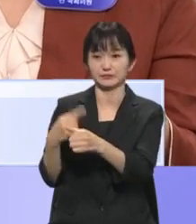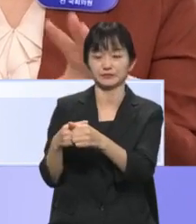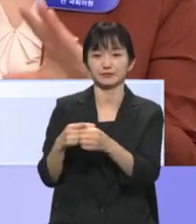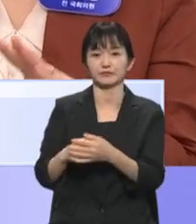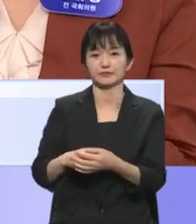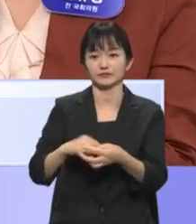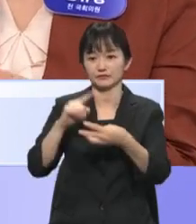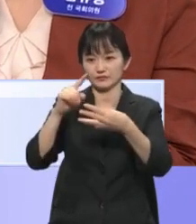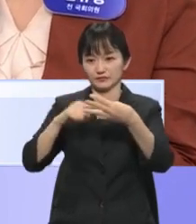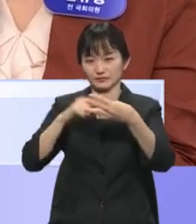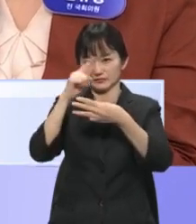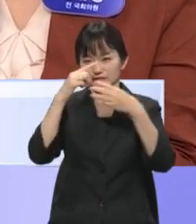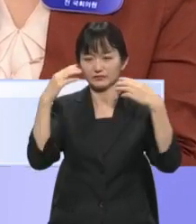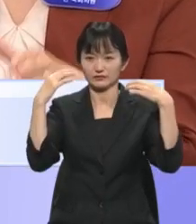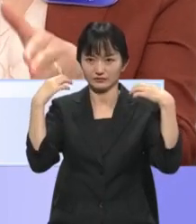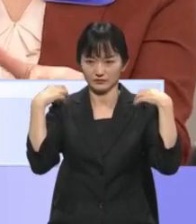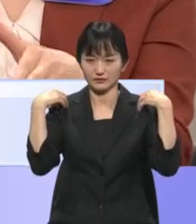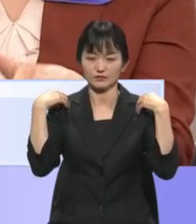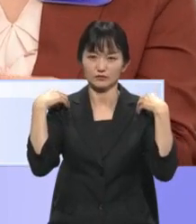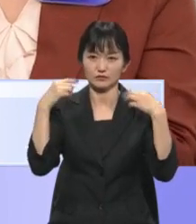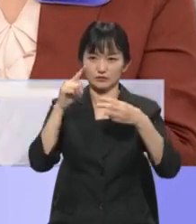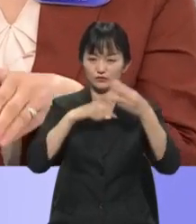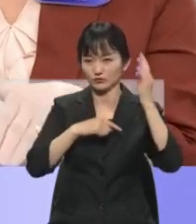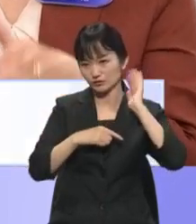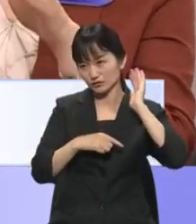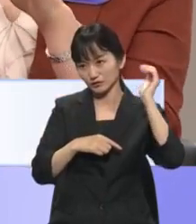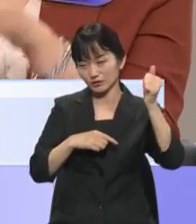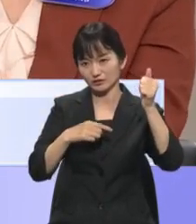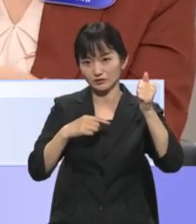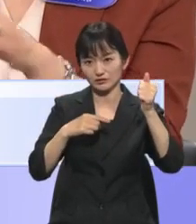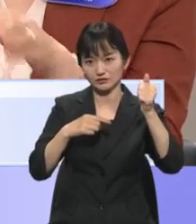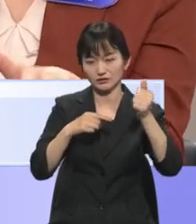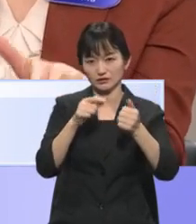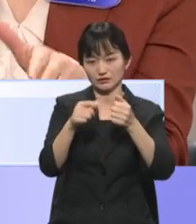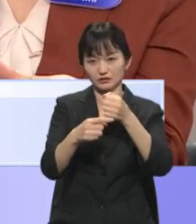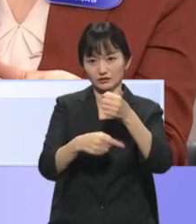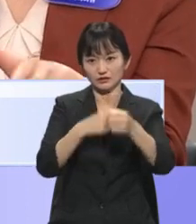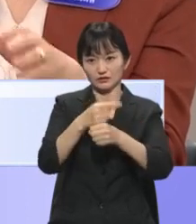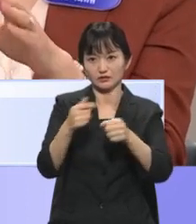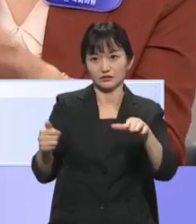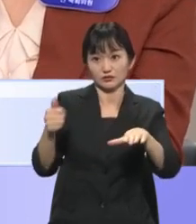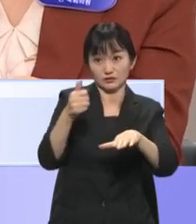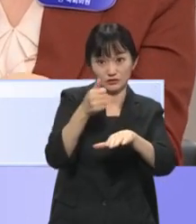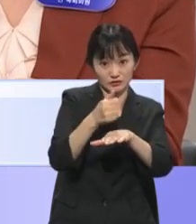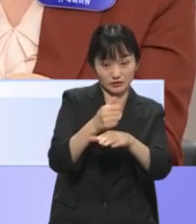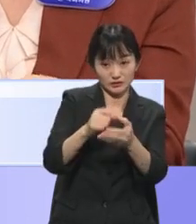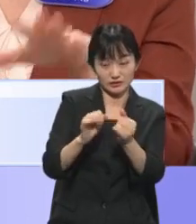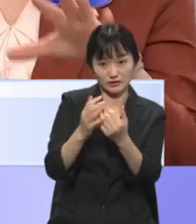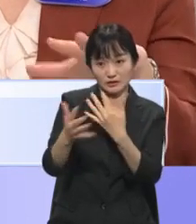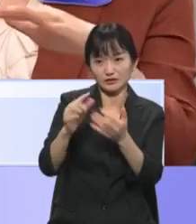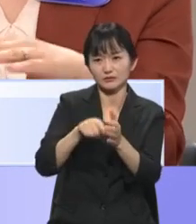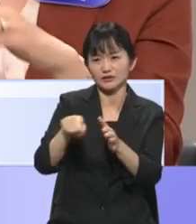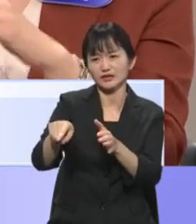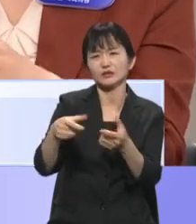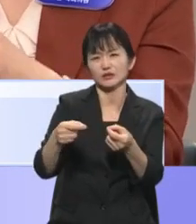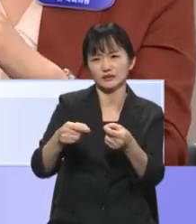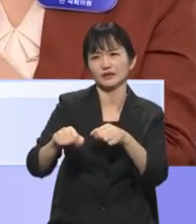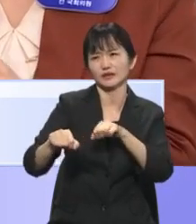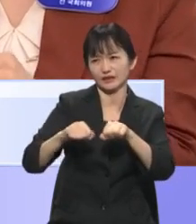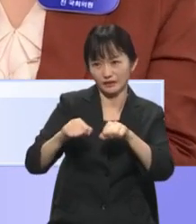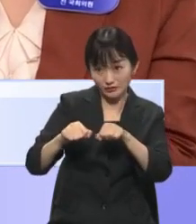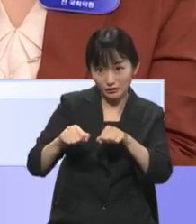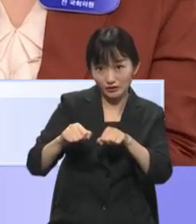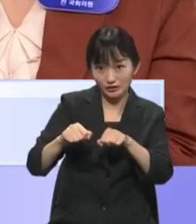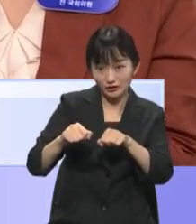1주년 기자회견을 통해서 이러이러한 부분들을 내가 이렇게 하겠습니다라고 나왔다면 얼마나 좋았을까라는 내용들만